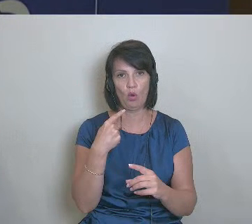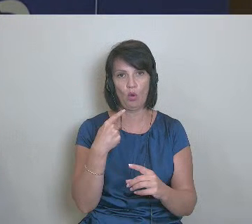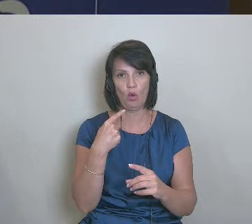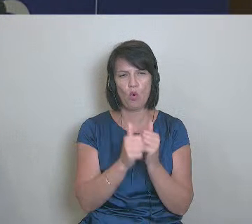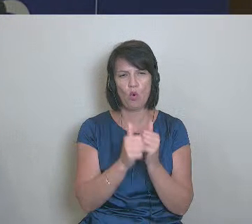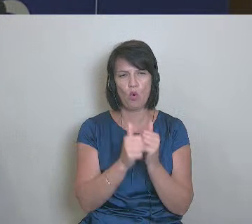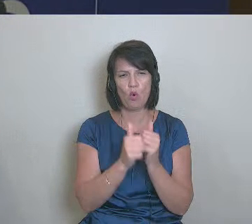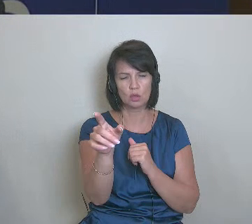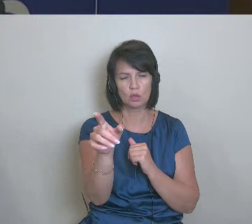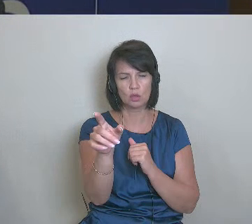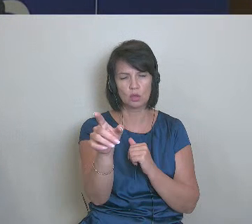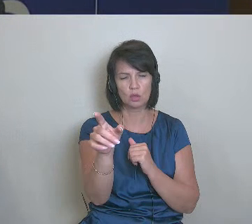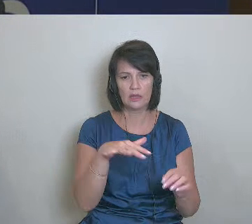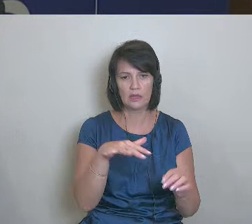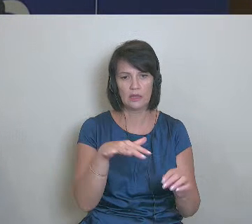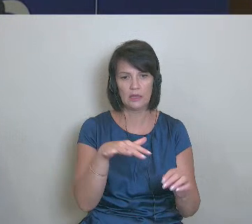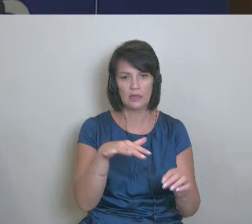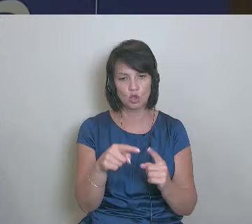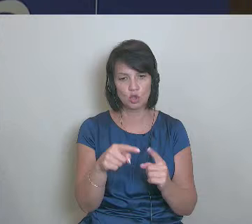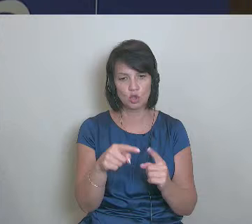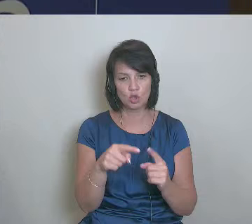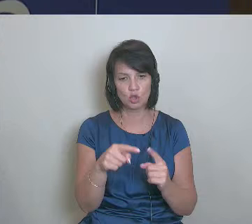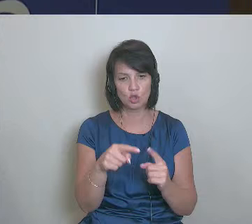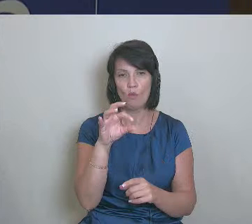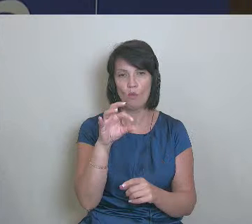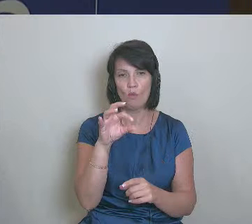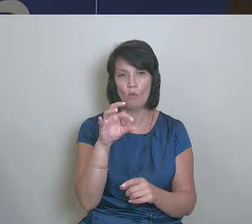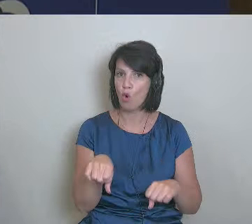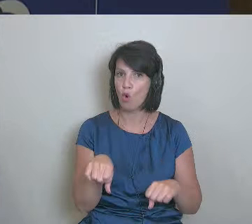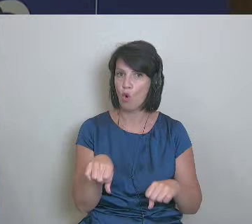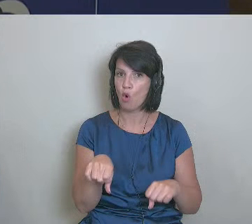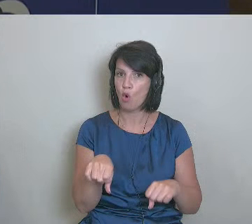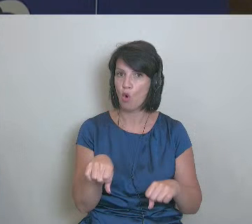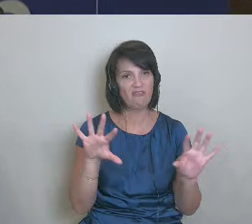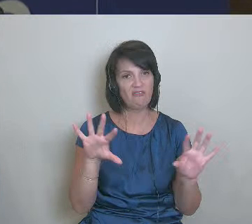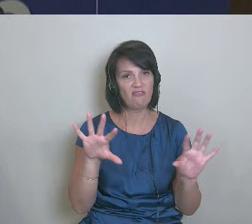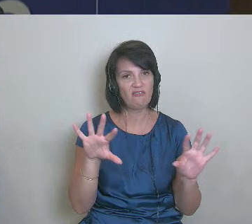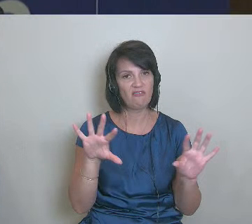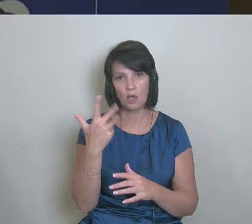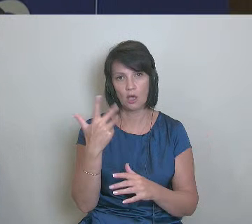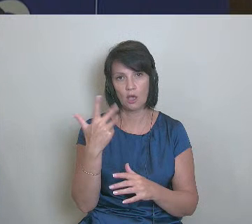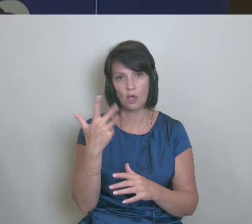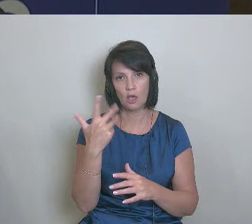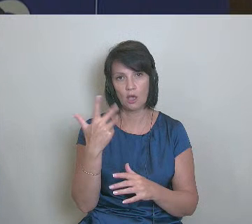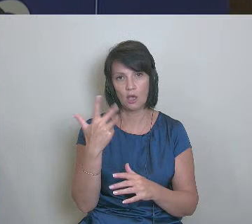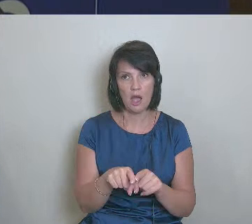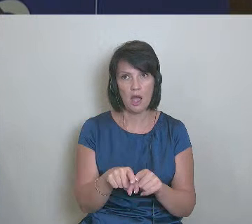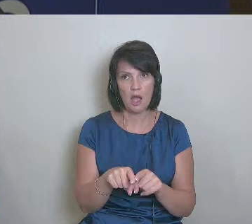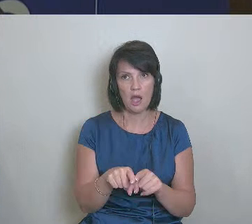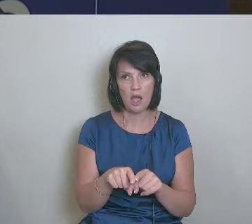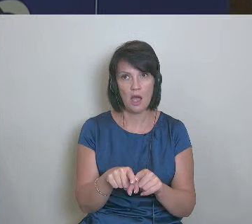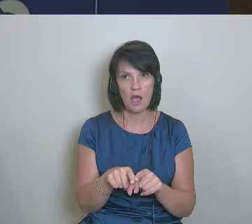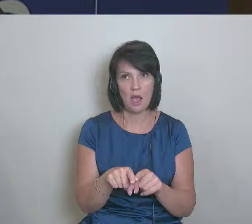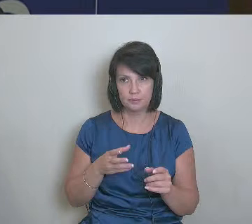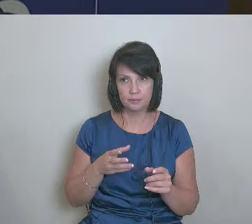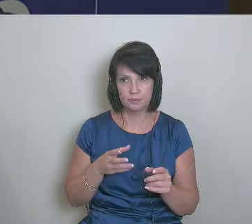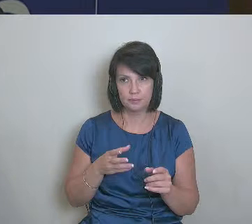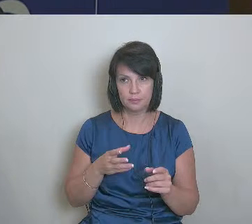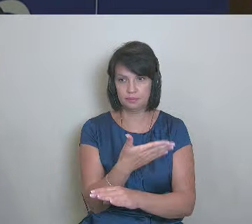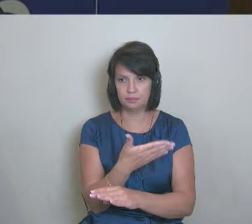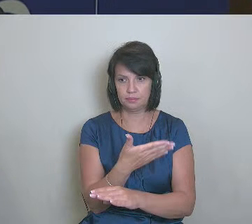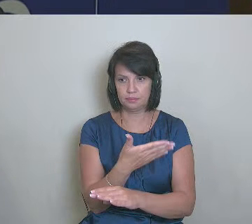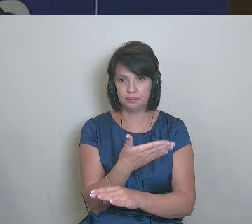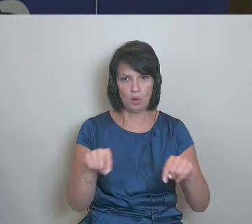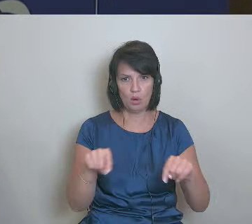the територіальному voting виборчому on округу. each territorial Можуть такі election випадки, committee, коли because there так could be нарізали cases. округи, що вони не Then не the збігаються за